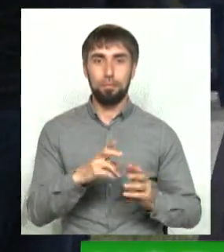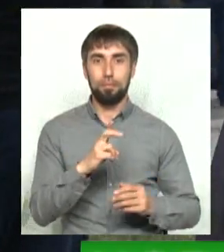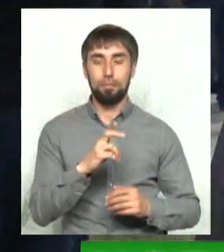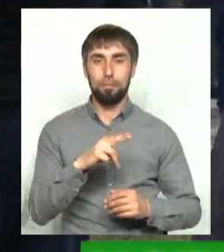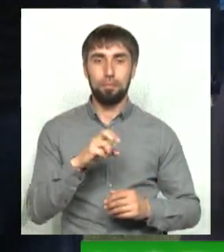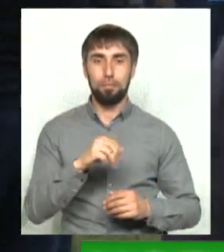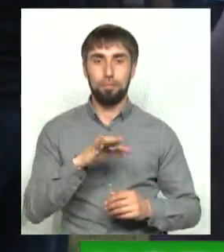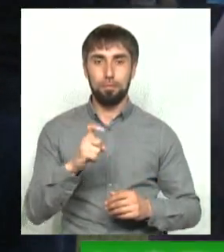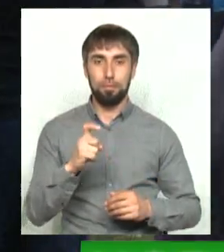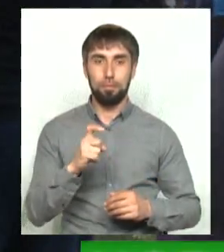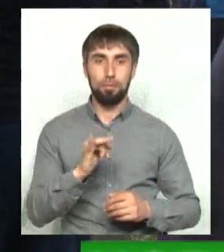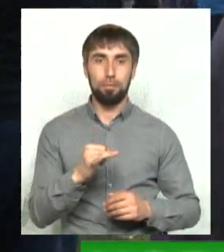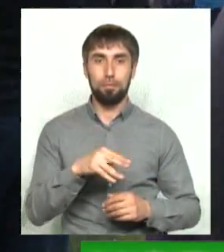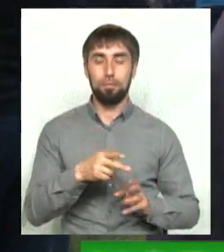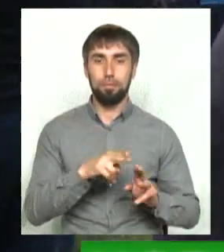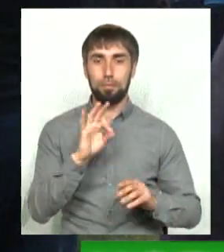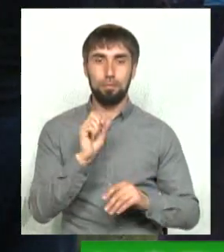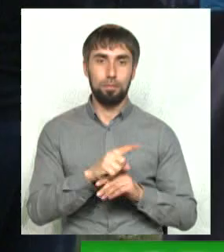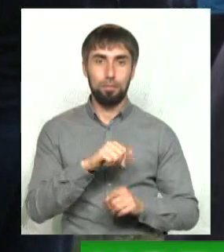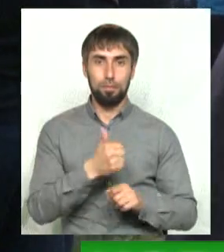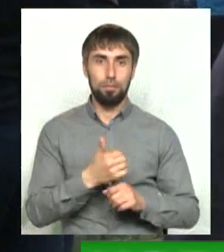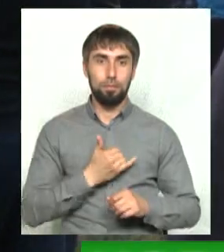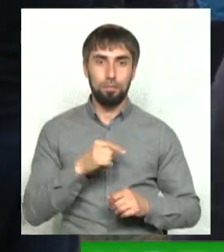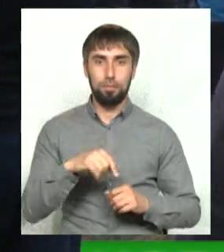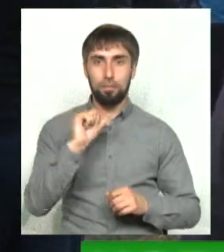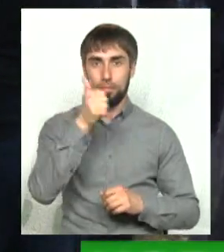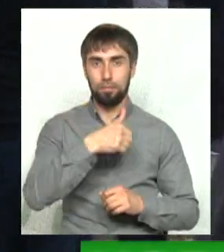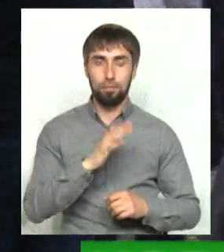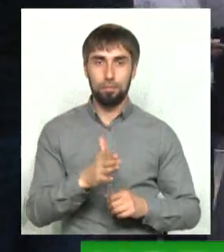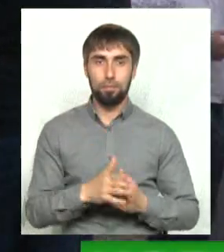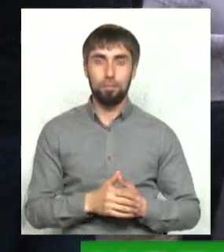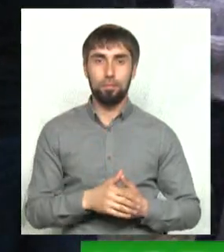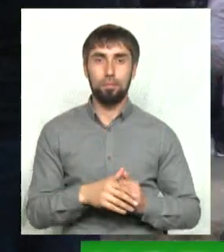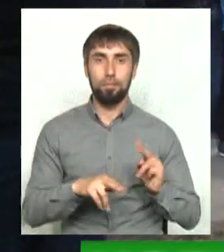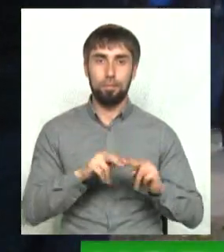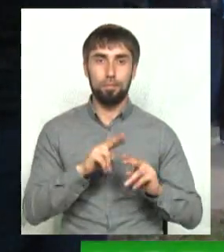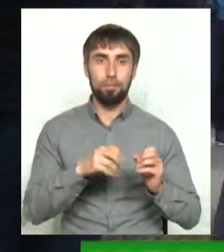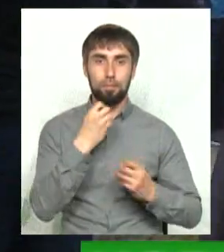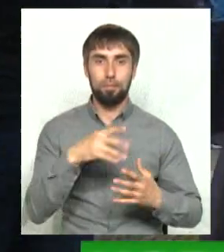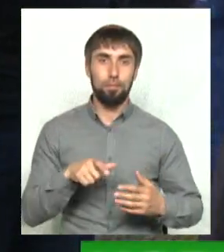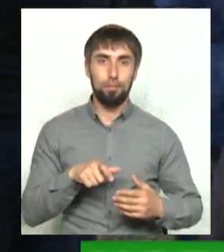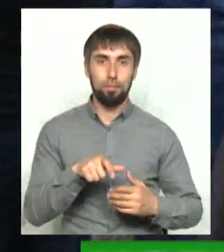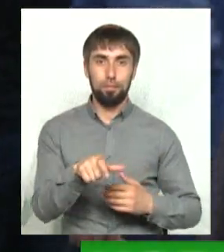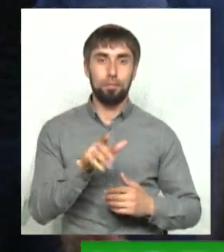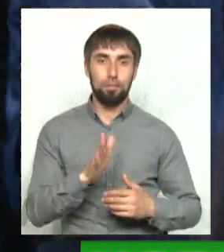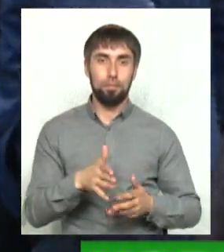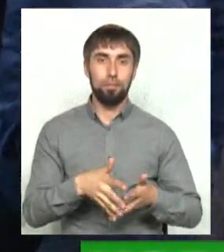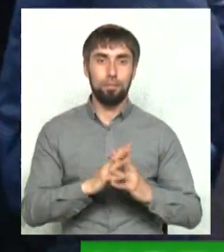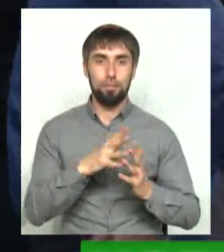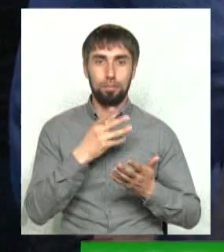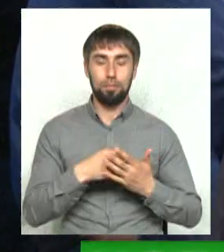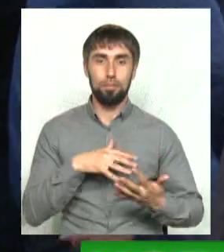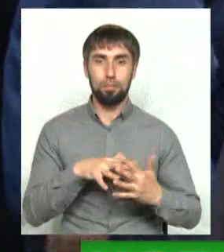Датых. И по указанию главы у нас в этом году будет построена хорошая дорога, будем возрождать наше